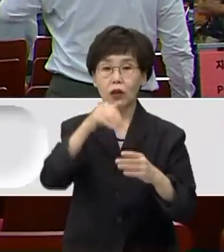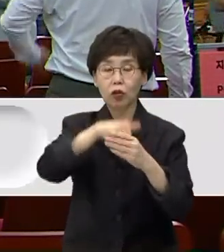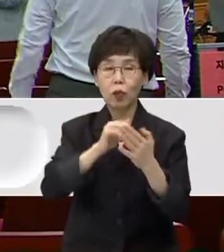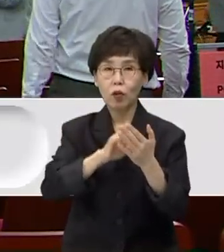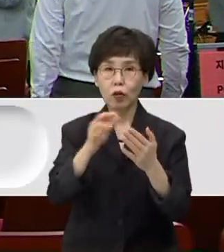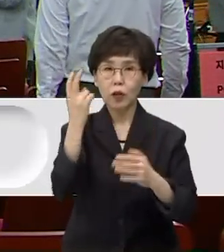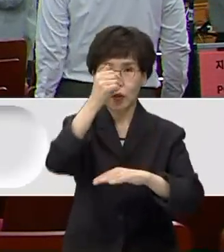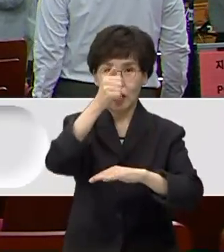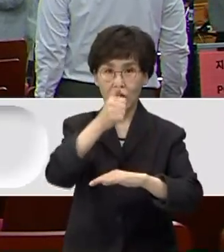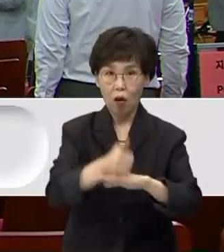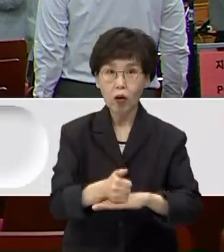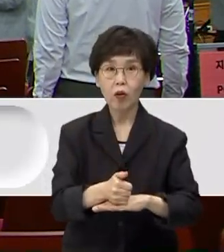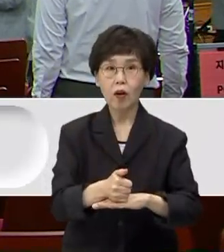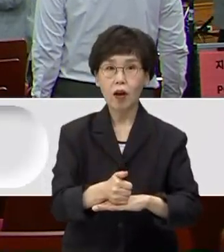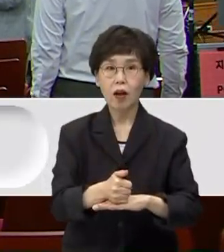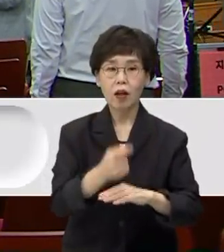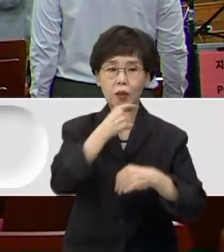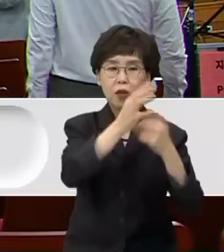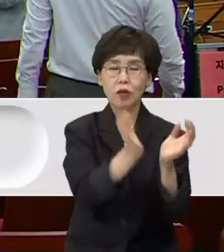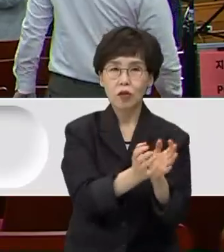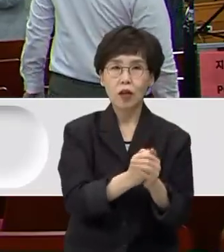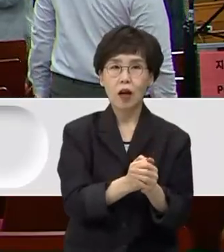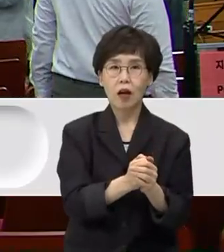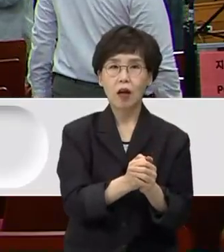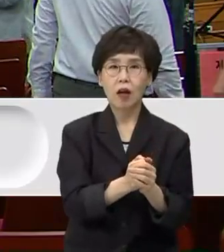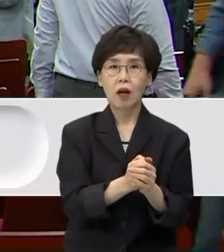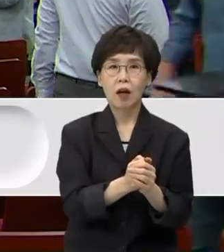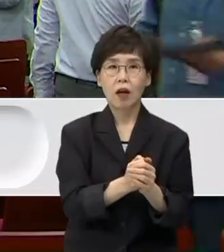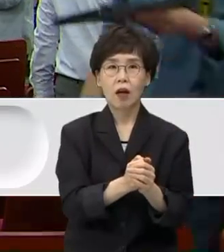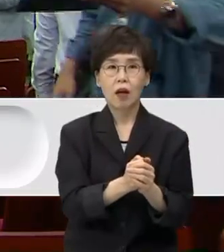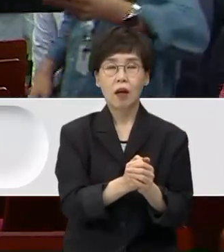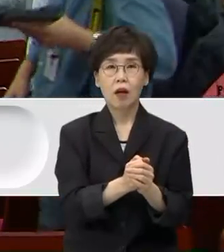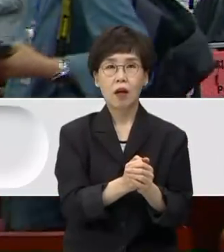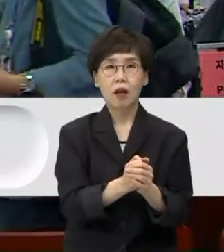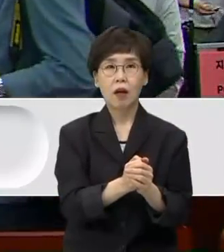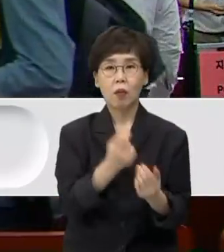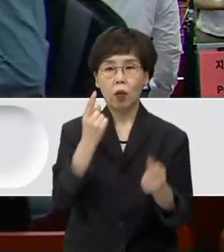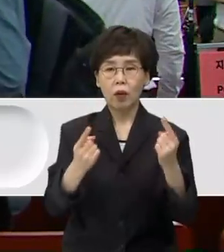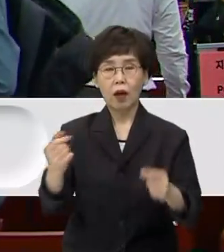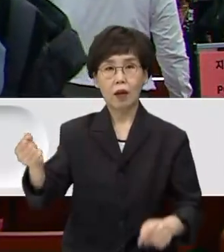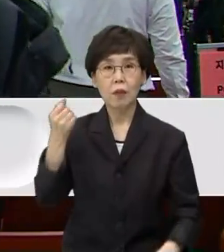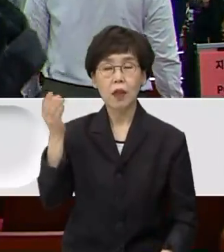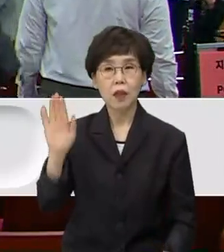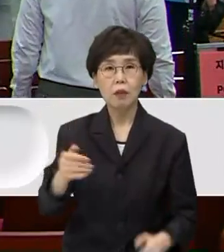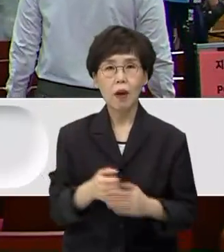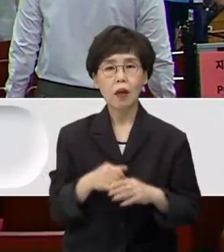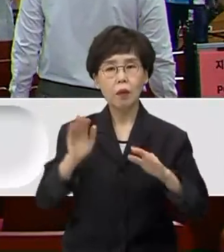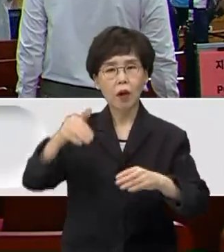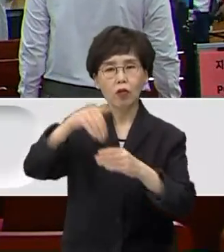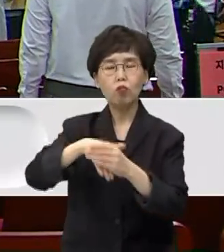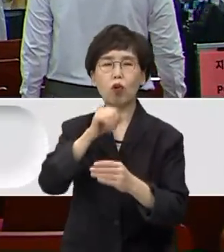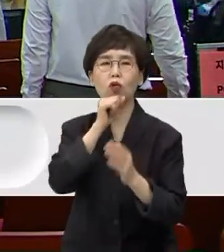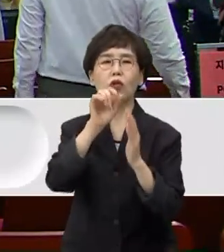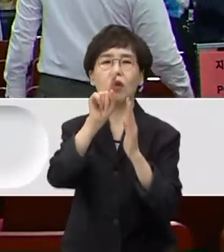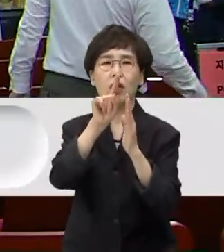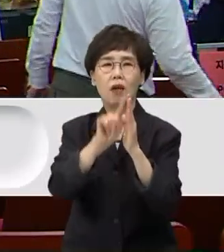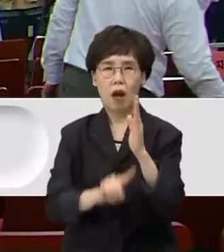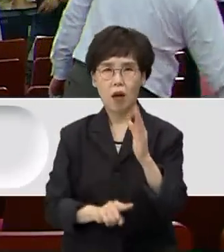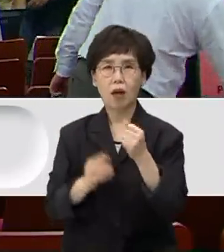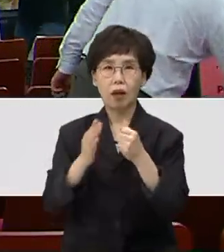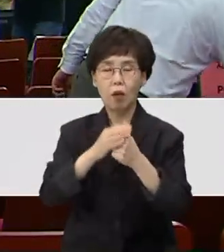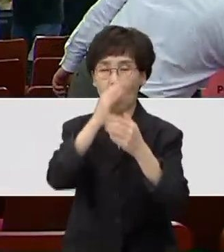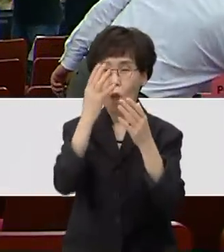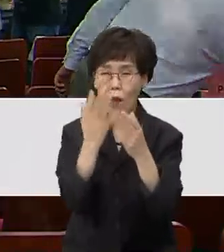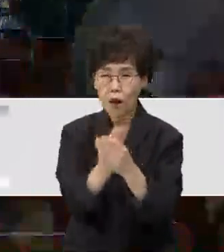결과로는 민주당의 우세한 지역이 많지만 지난번 지방선거보다 낮은 투표율이 변수인 만큼 투표함이 완전히